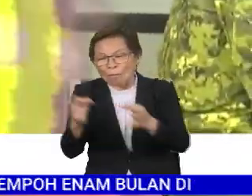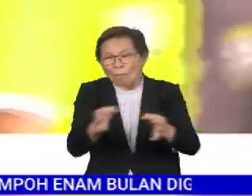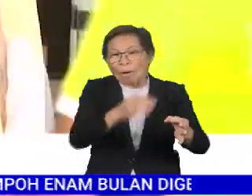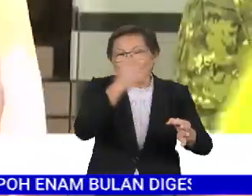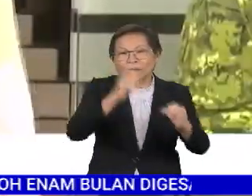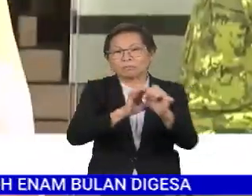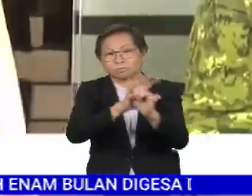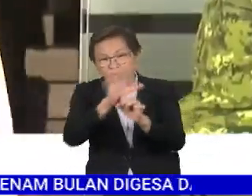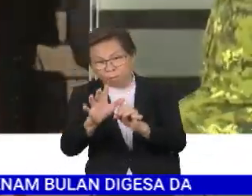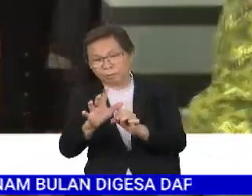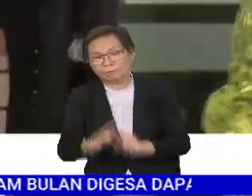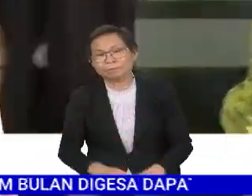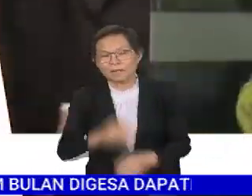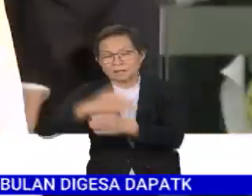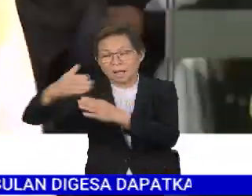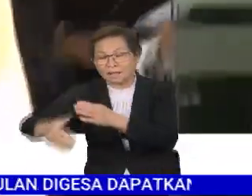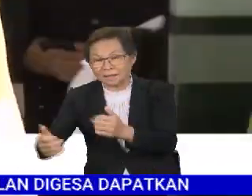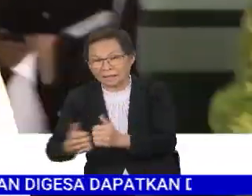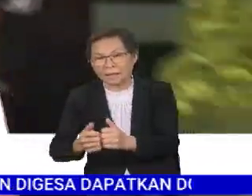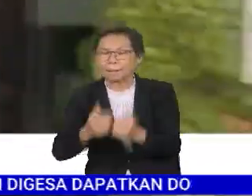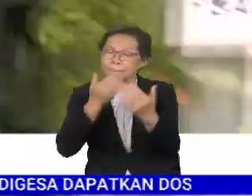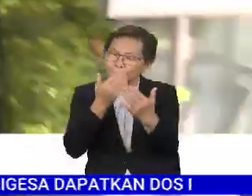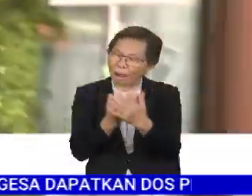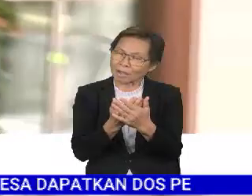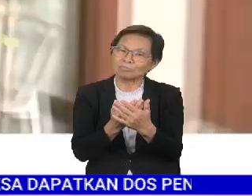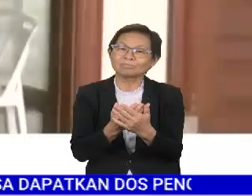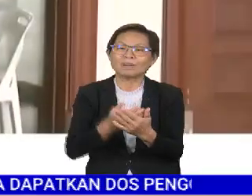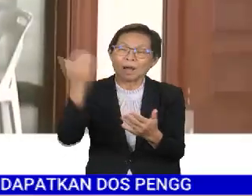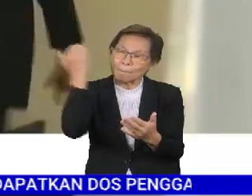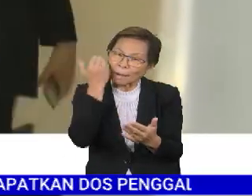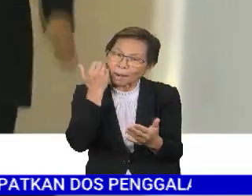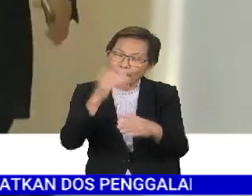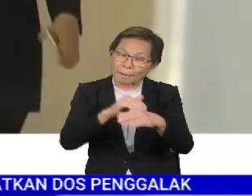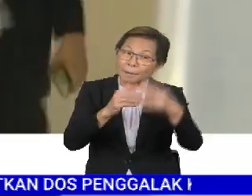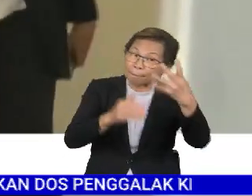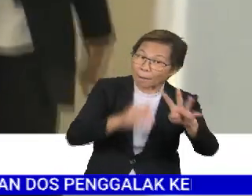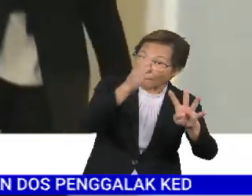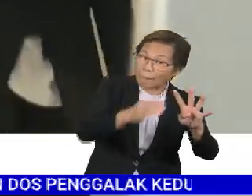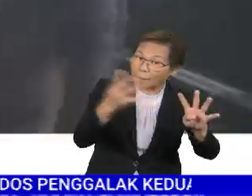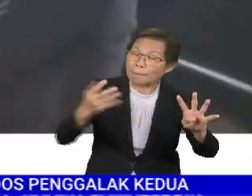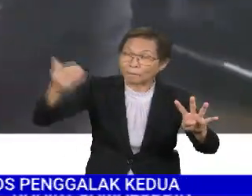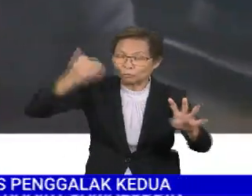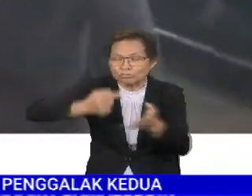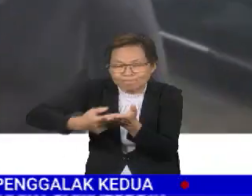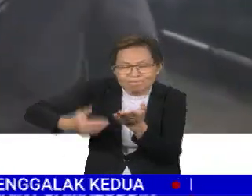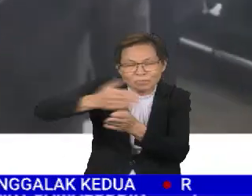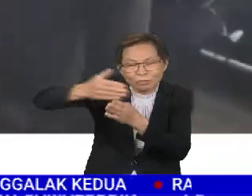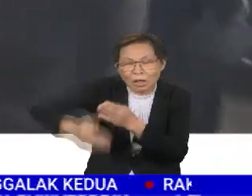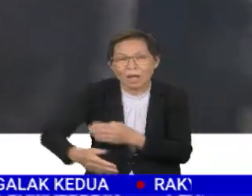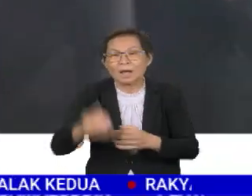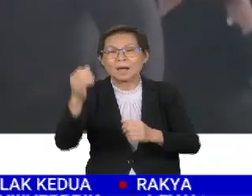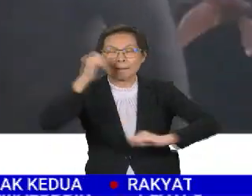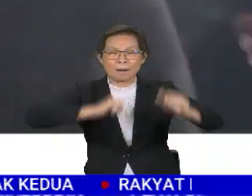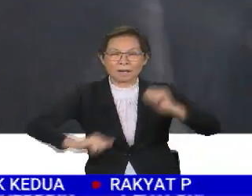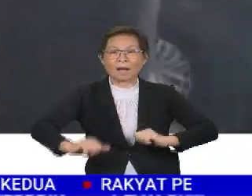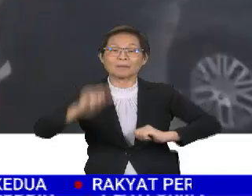akibat COVID-19. Diselesaikan secara baik di Mahkamah Session pada 14 April lepas. Pelakon popular Zul